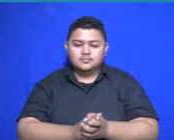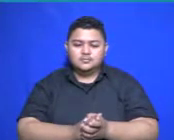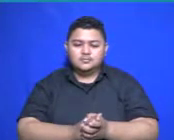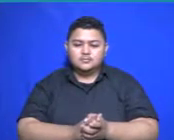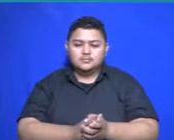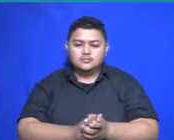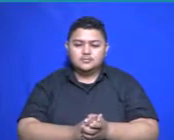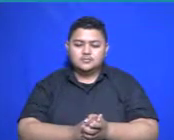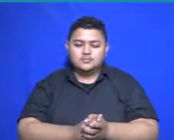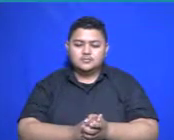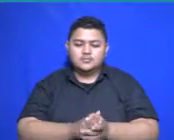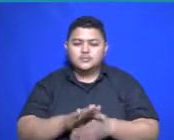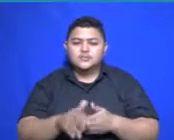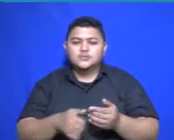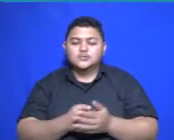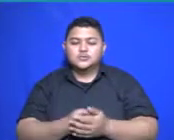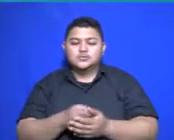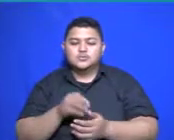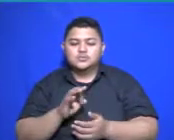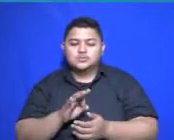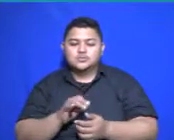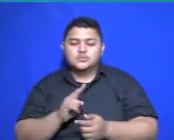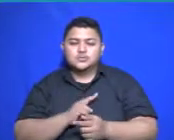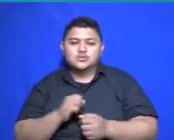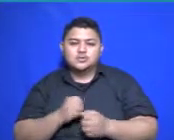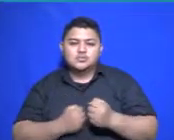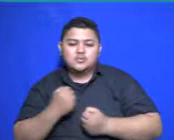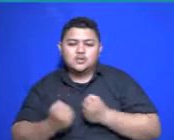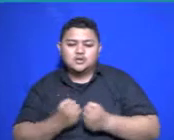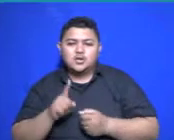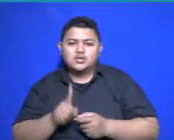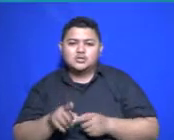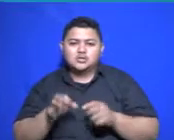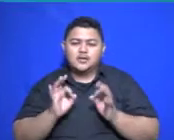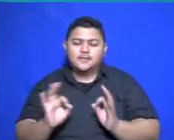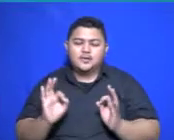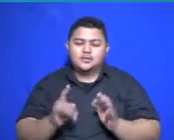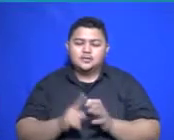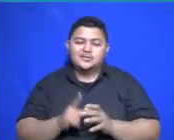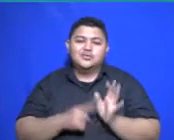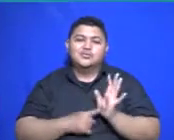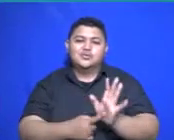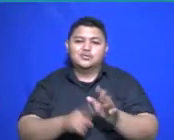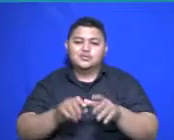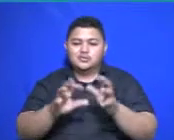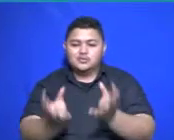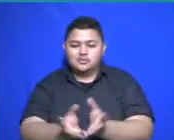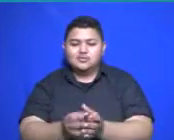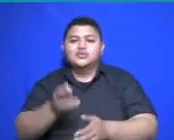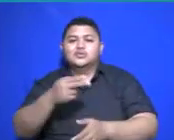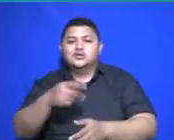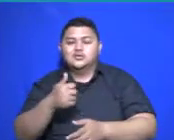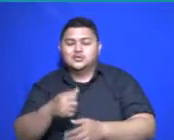semua yang tidak mungkin yang bisa kita laksanakan dan mendapatkan hasil yang baik karena kita mampu membuktikan kepada dunia Indonesia bisa